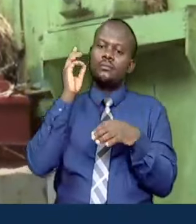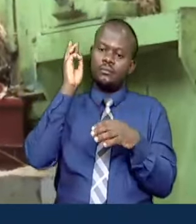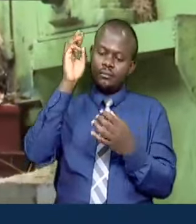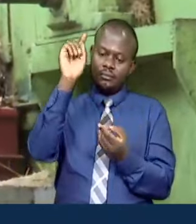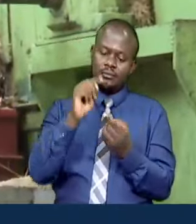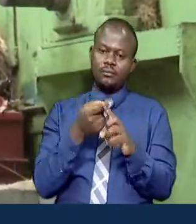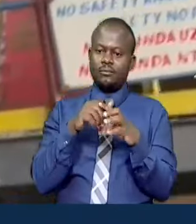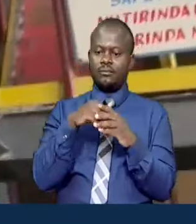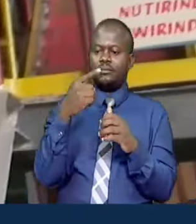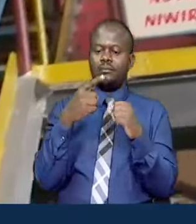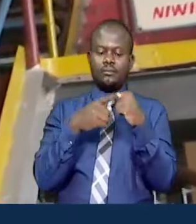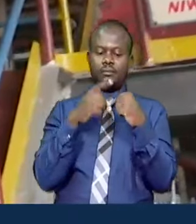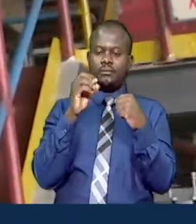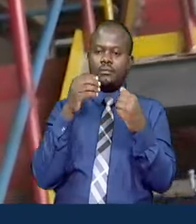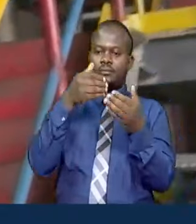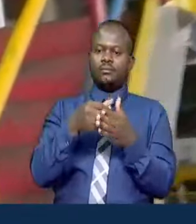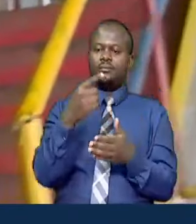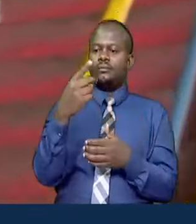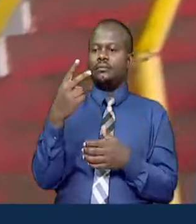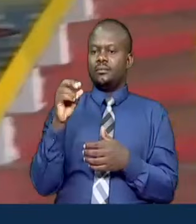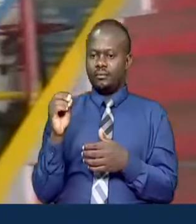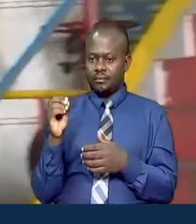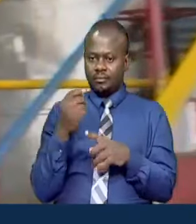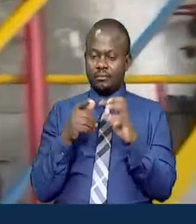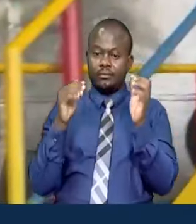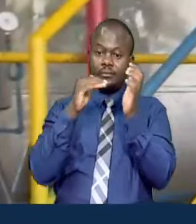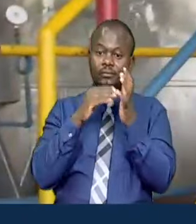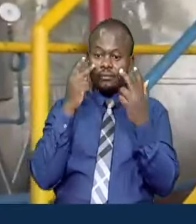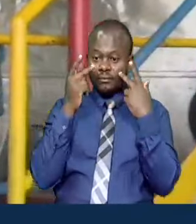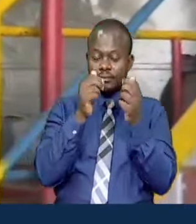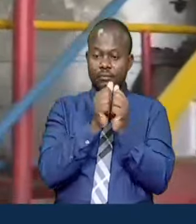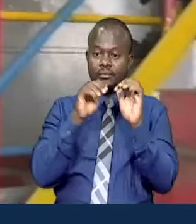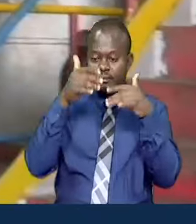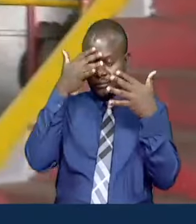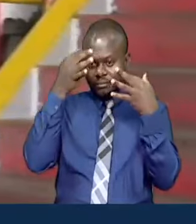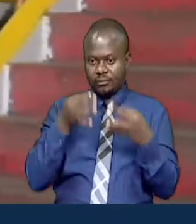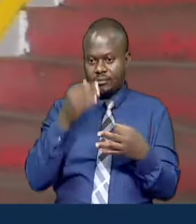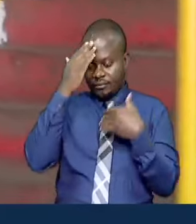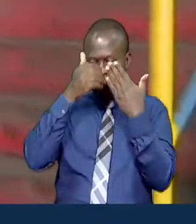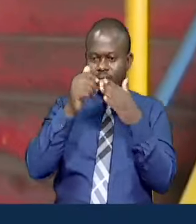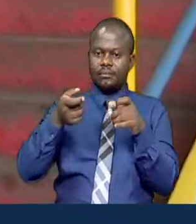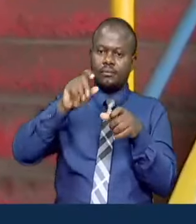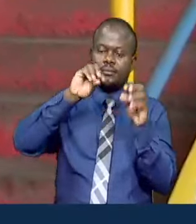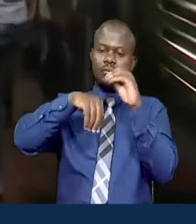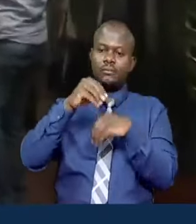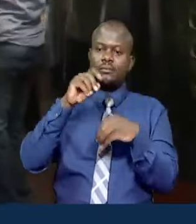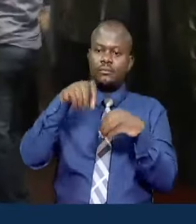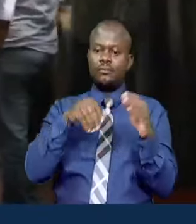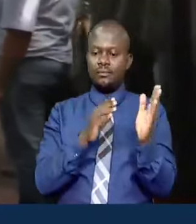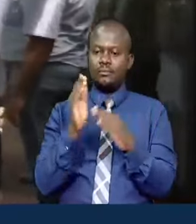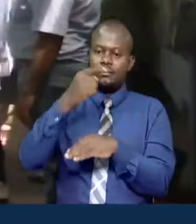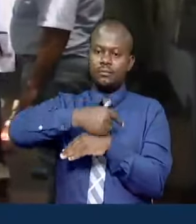ku 1600 kigera ku 1200. Gusa bari kurebera hamwe ingamba zafatwa ngo hongerwe umusaruro uru ruganda rugomba gutunganya ku